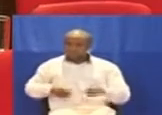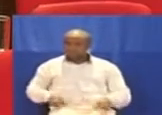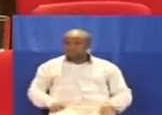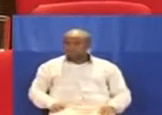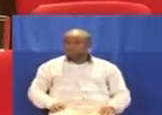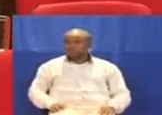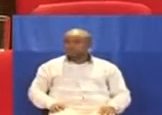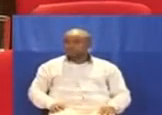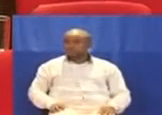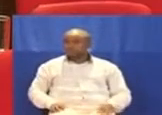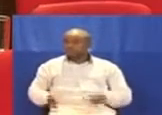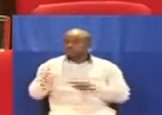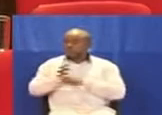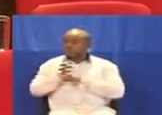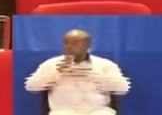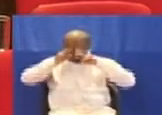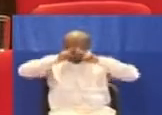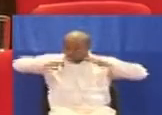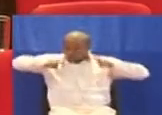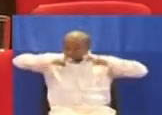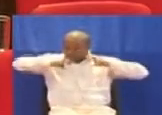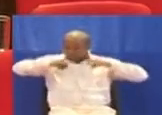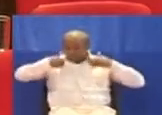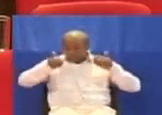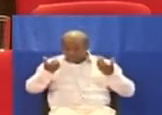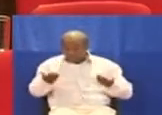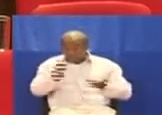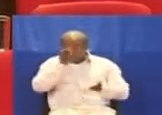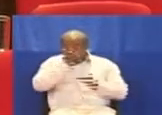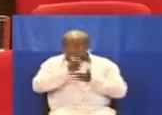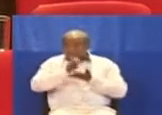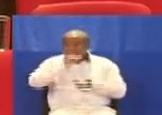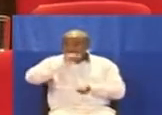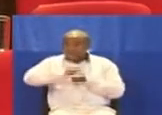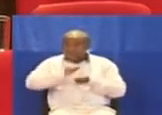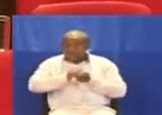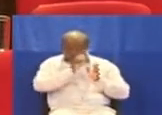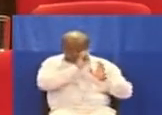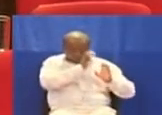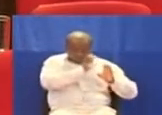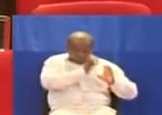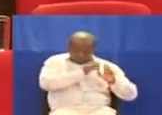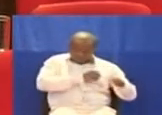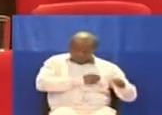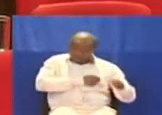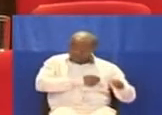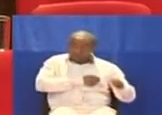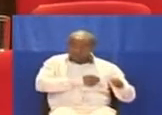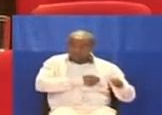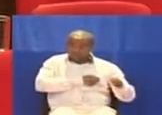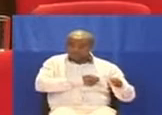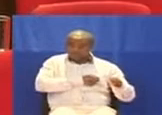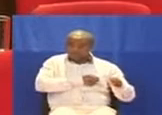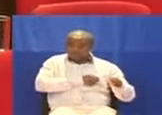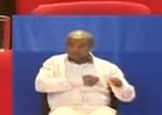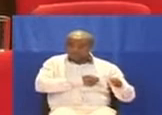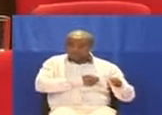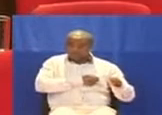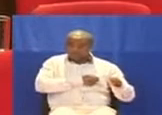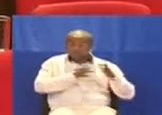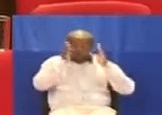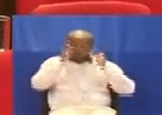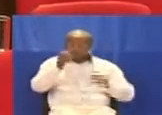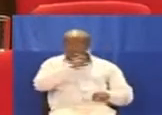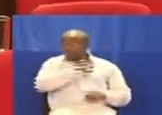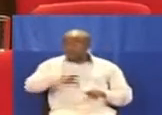katika kutafuta uhalali ama uhakika wa vifaa tiba vile walikuwa wanaita test kits, Mheshimiwa